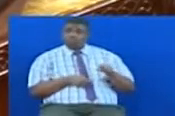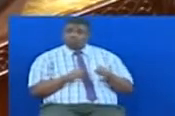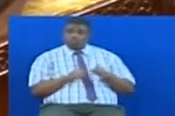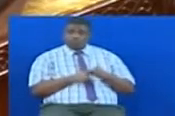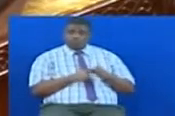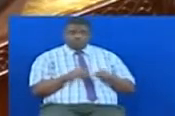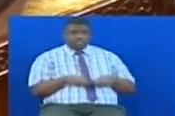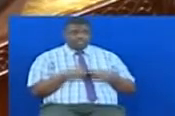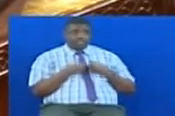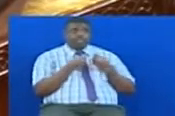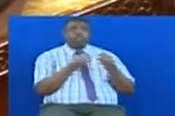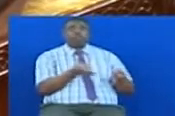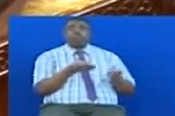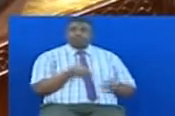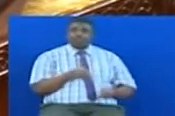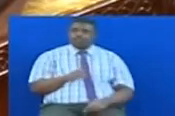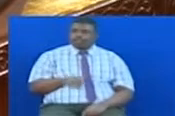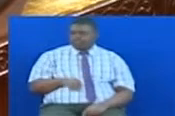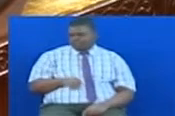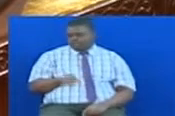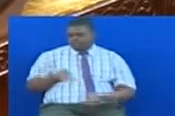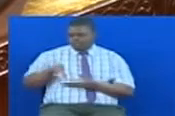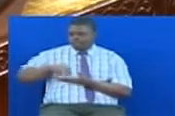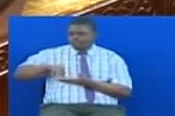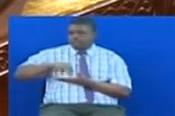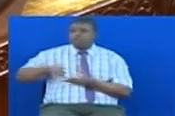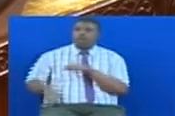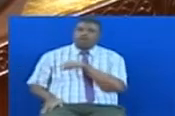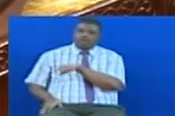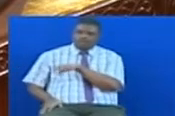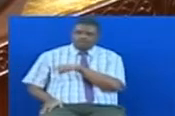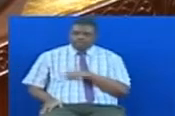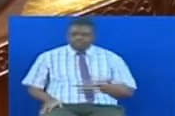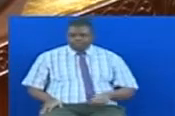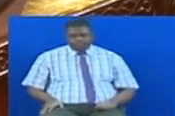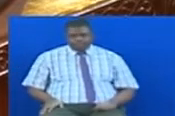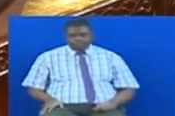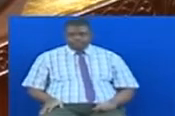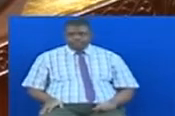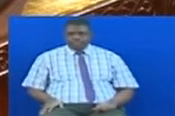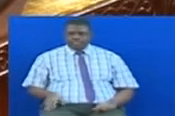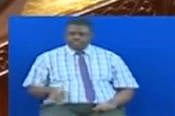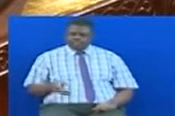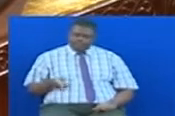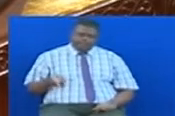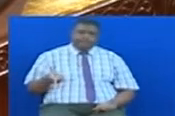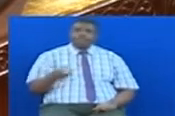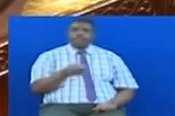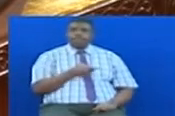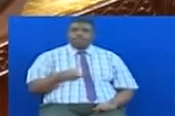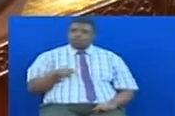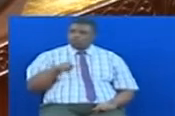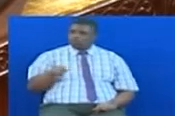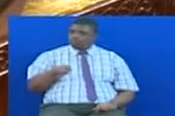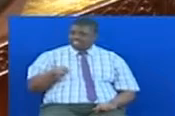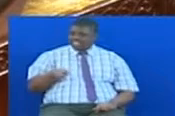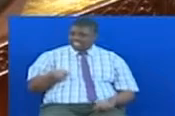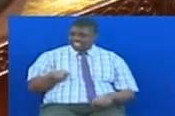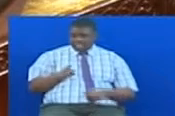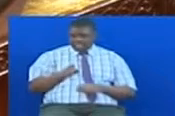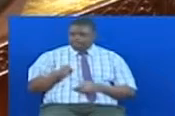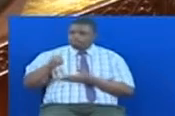na halmashauri zetu. Mheshimiwa naibu spika, mikopo hii inayotolewa na halmashauri